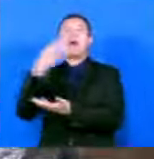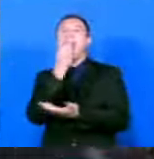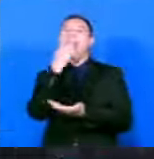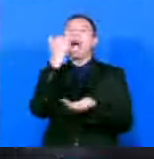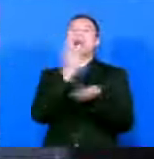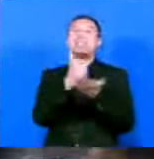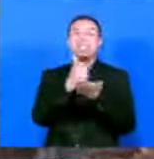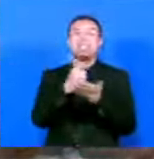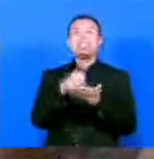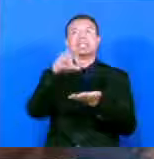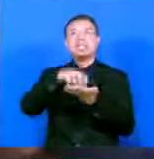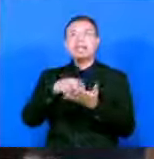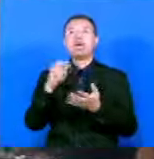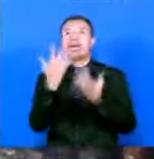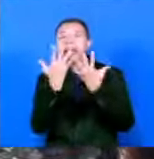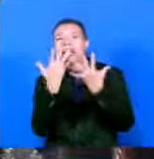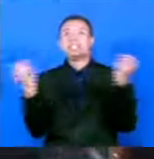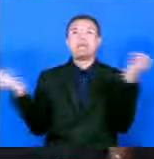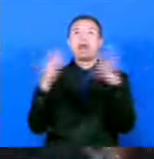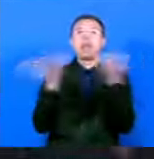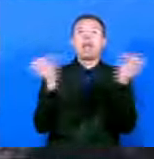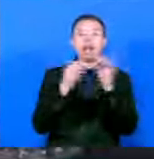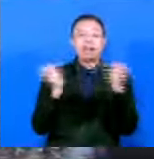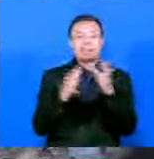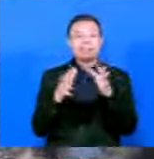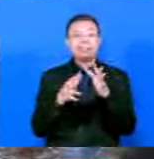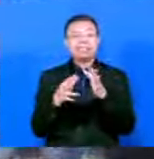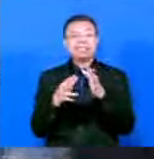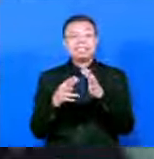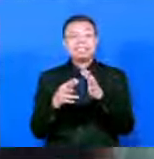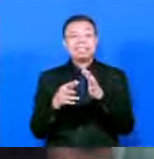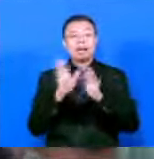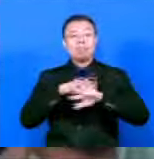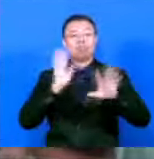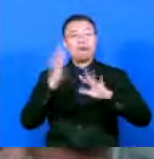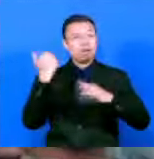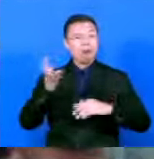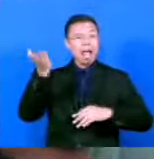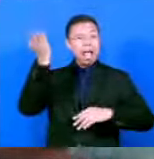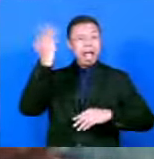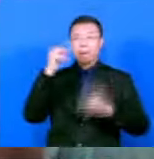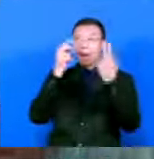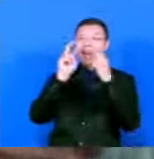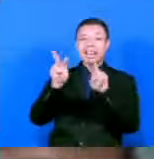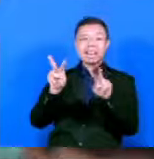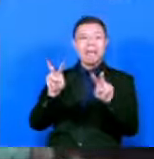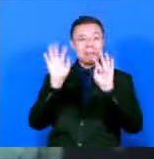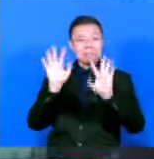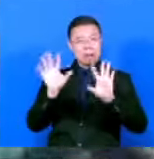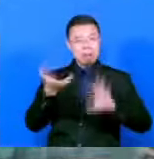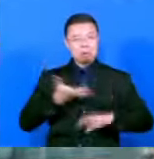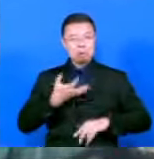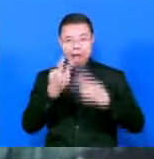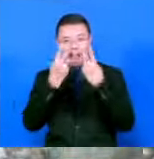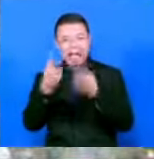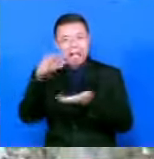daerah dan nasi yang disiapkan oleh panitia. Tradisi turun-temurun ini menarik ribuan warga untuk